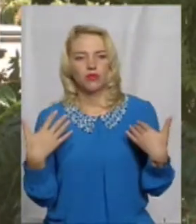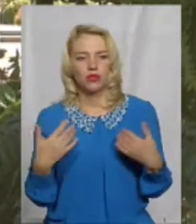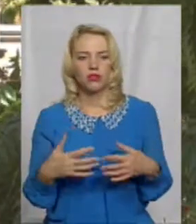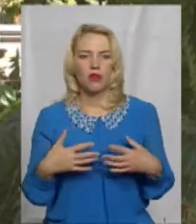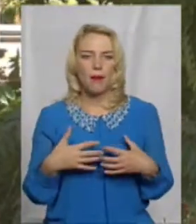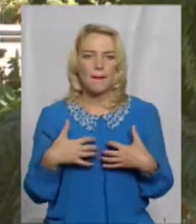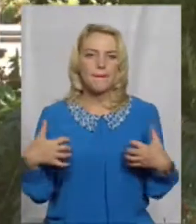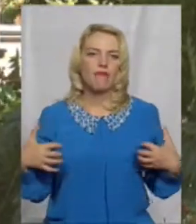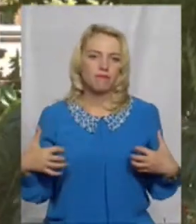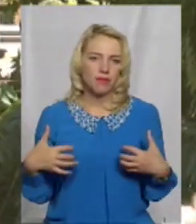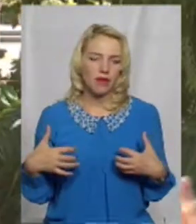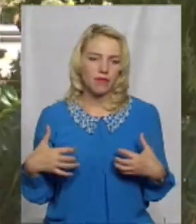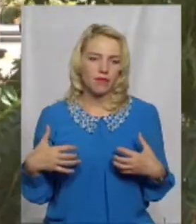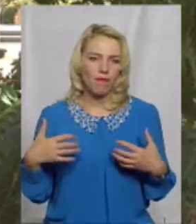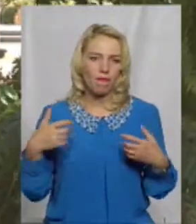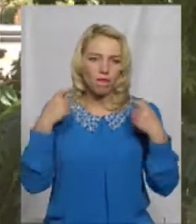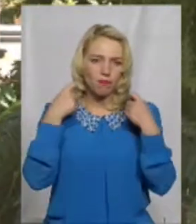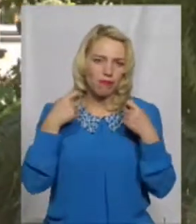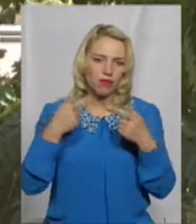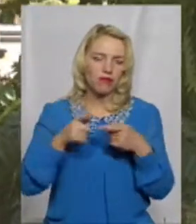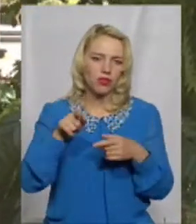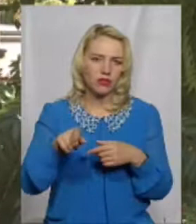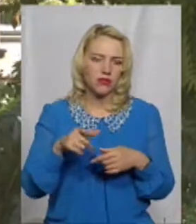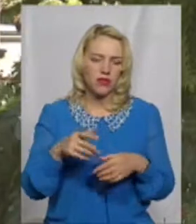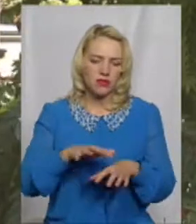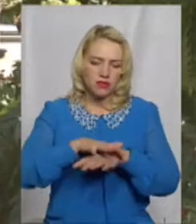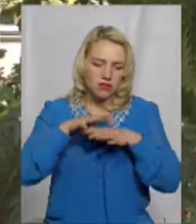Мавпа завалена фруктами, овочами,